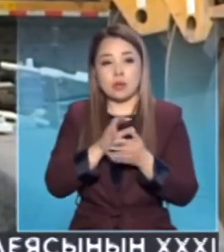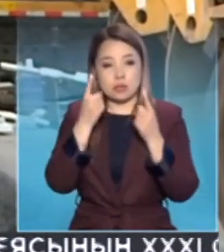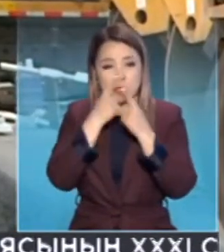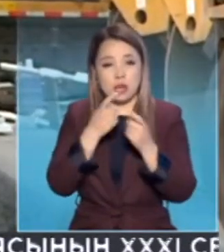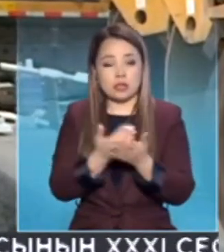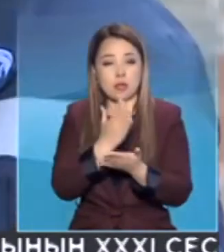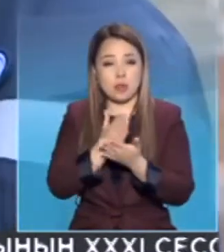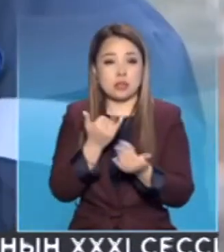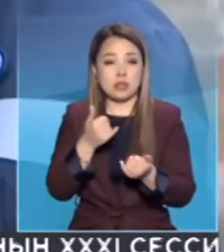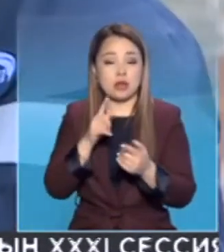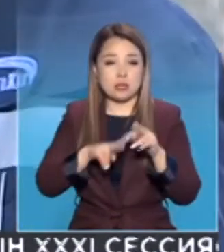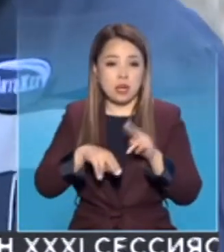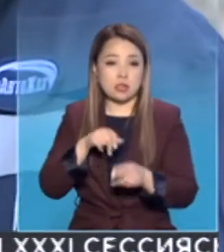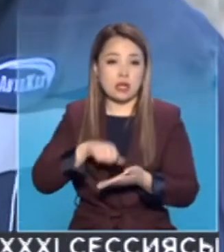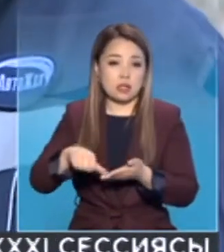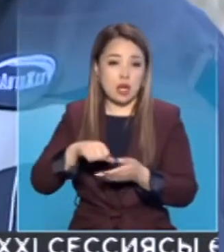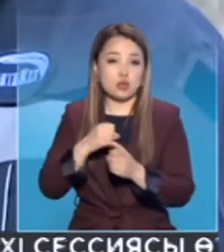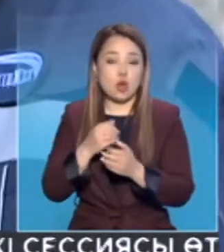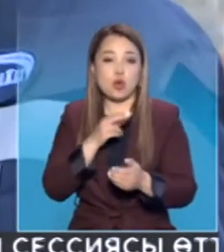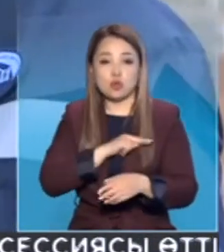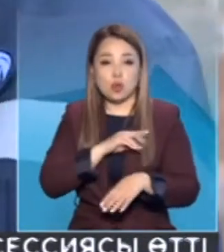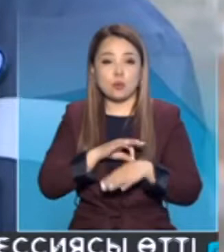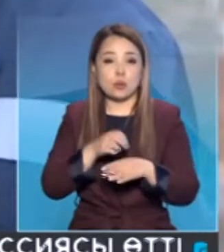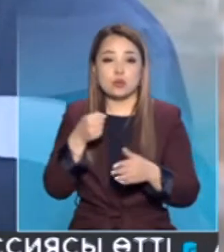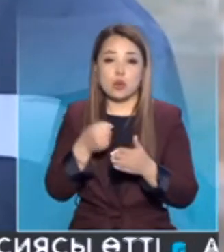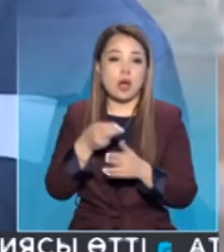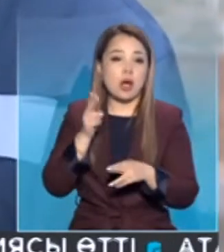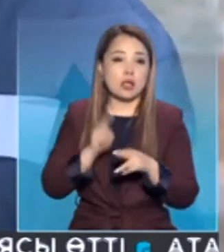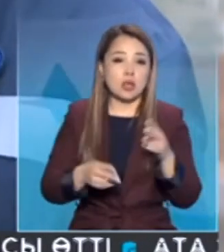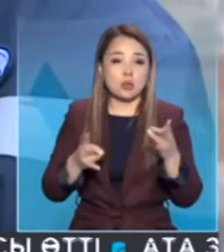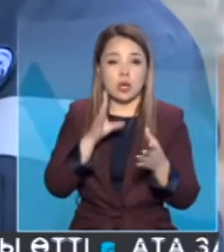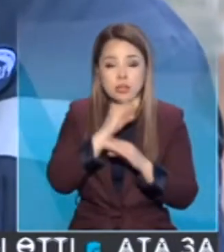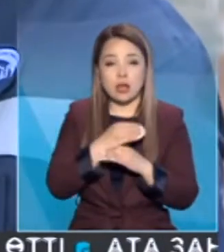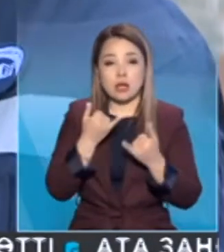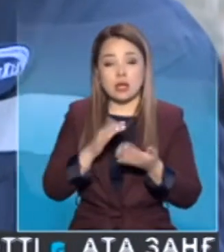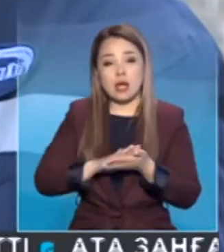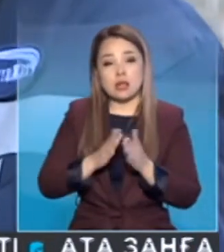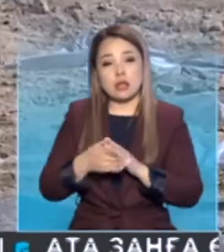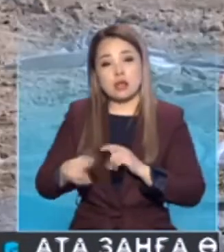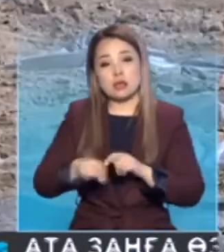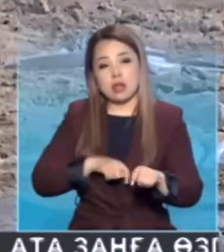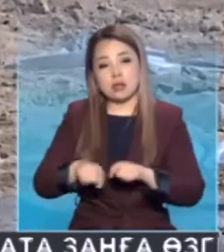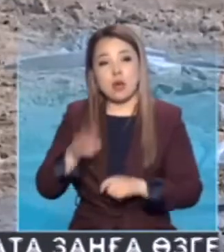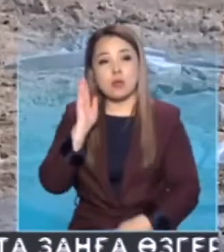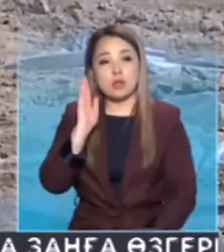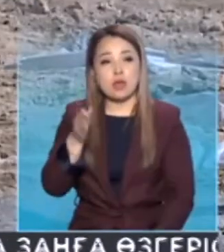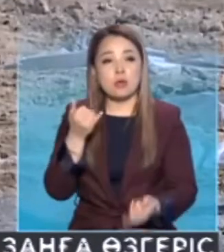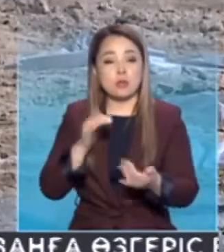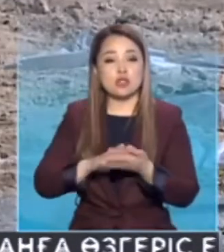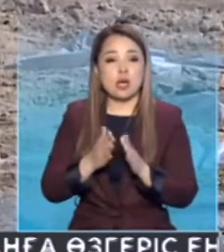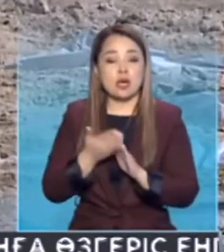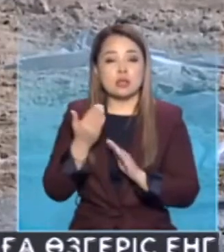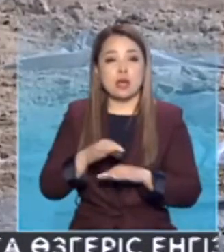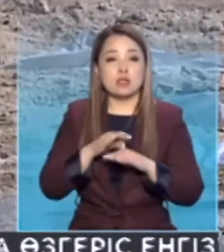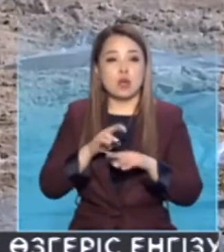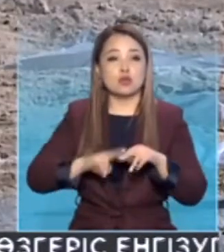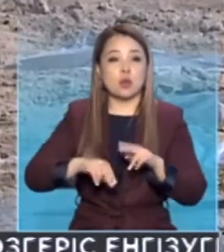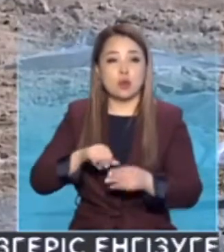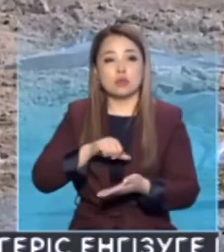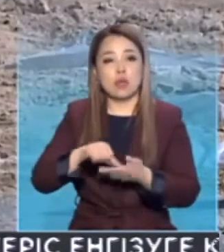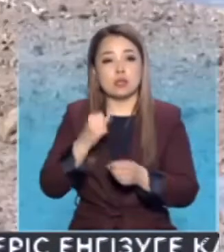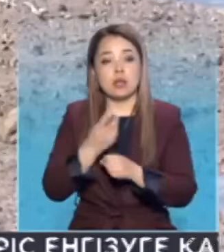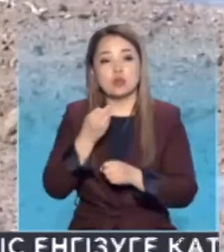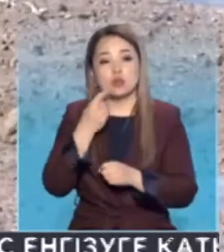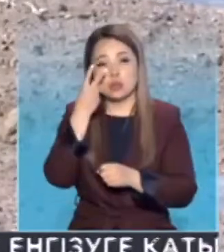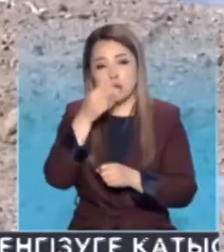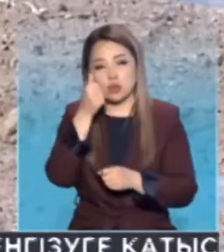Жалпы мердігерлер қандай жағдай болмасын, жұмысты соңына дейін аяқтау тиіс. Болмаса келісімшартты бұзамыз. Мұндай жағдайға дейін барса, жол құрылысы тағы бірнеше